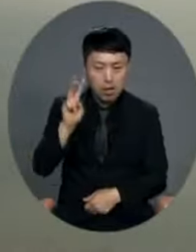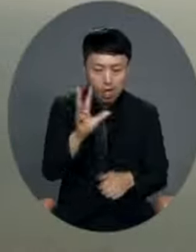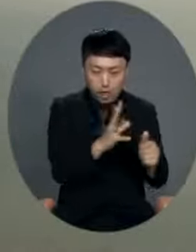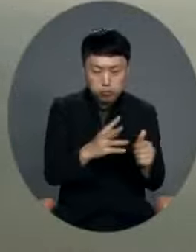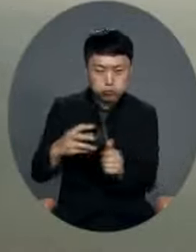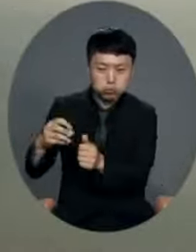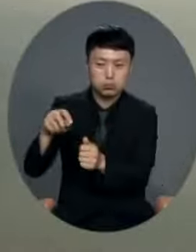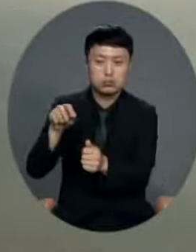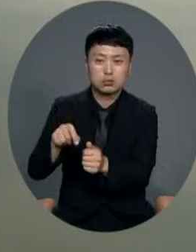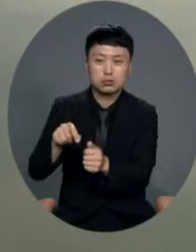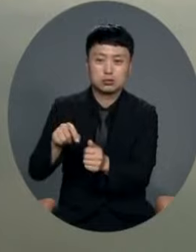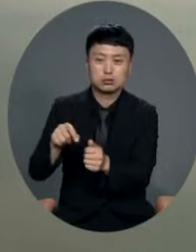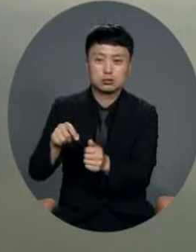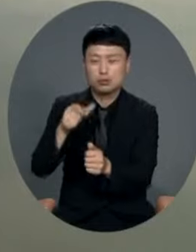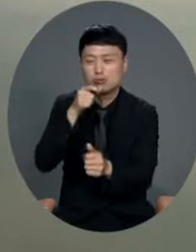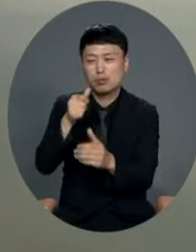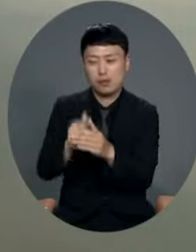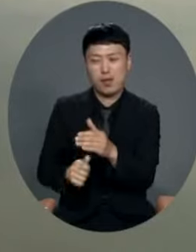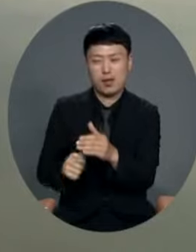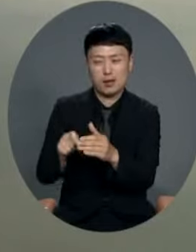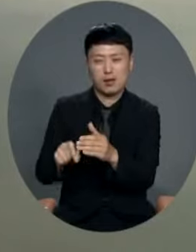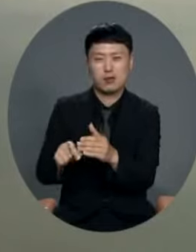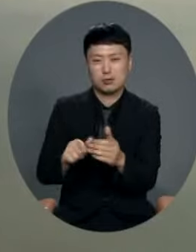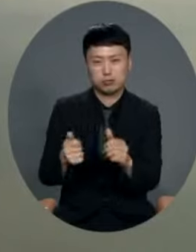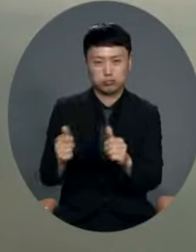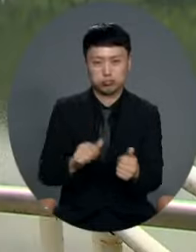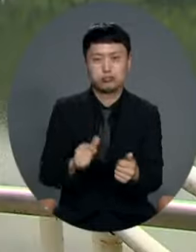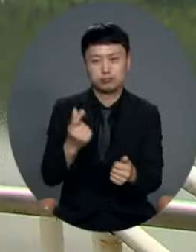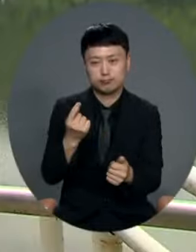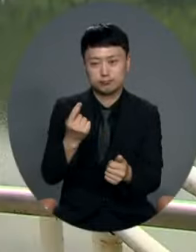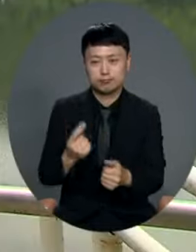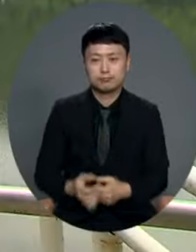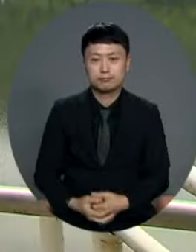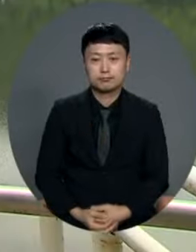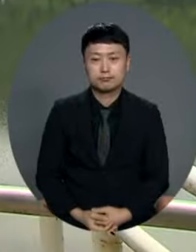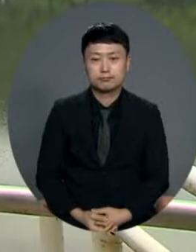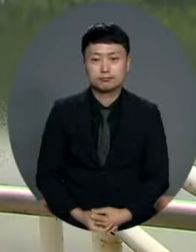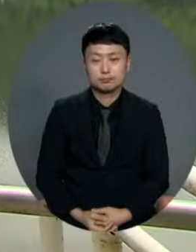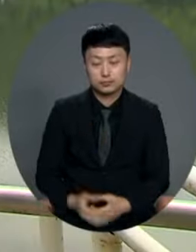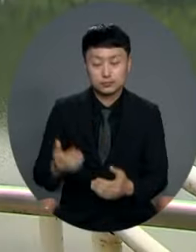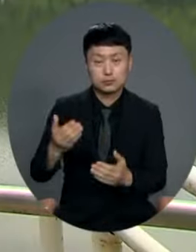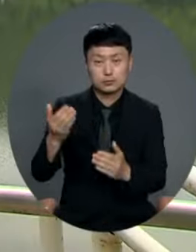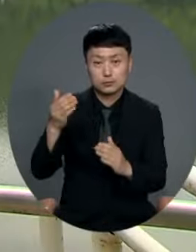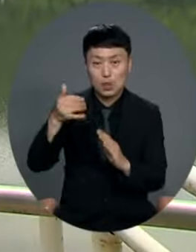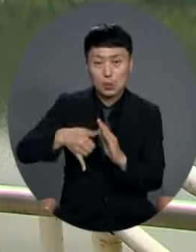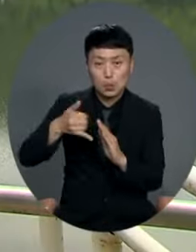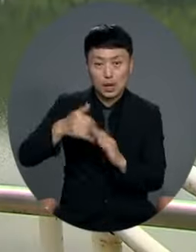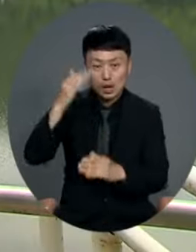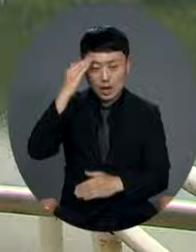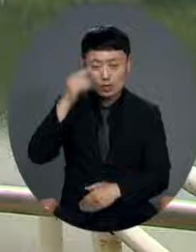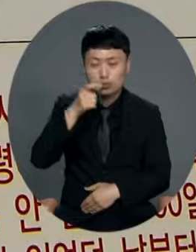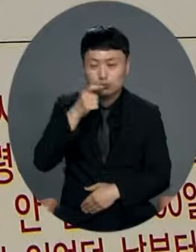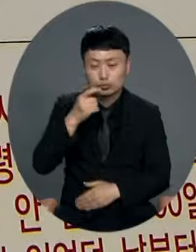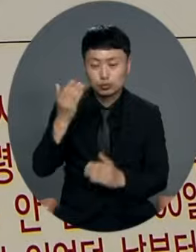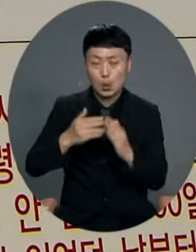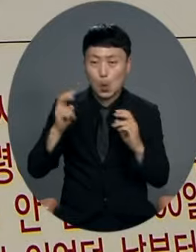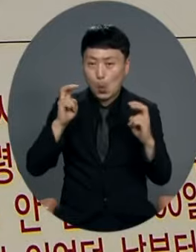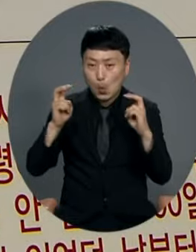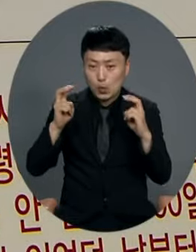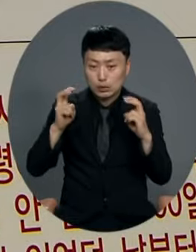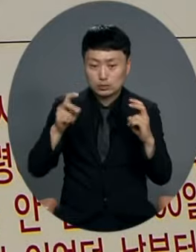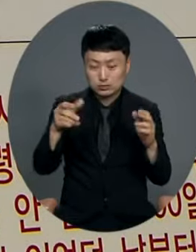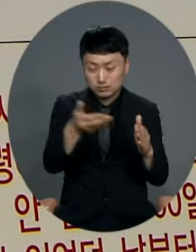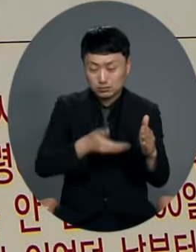강해졌고 그 수압에 의해 빨려 들어간 걸로 알려졌습니다 공사는 한국 수자원공사가 대만전 강화를